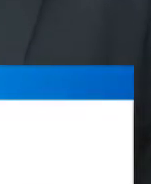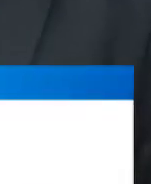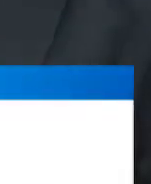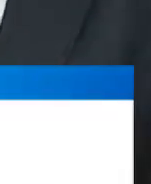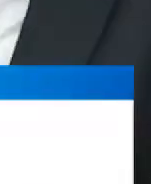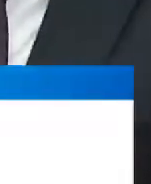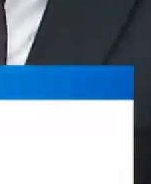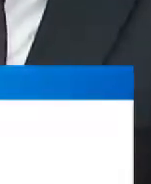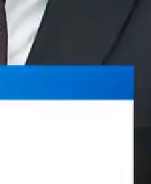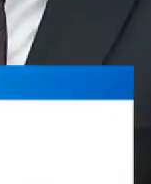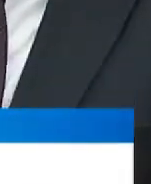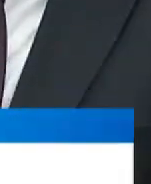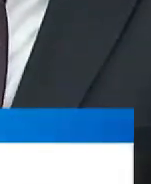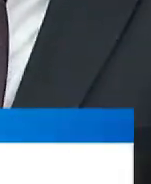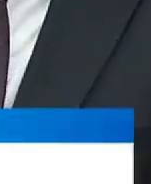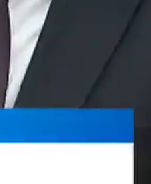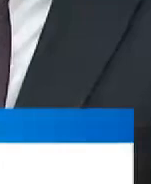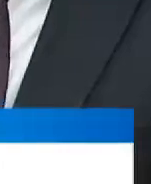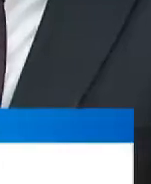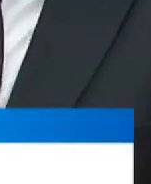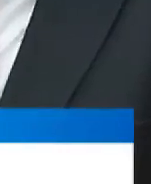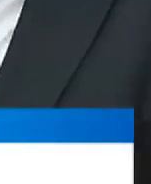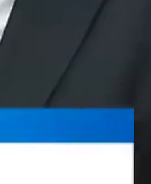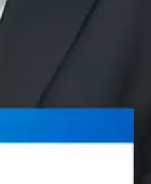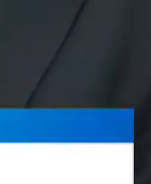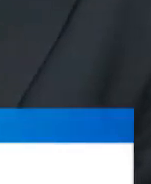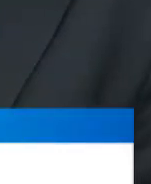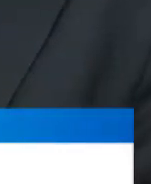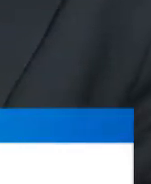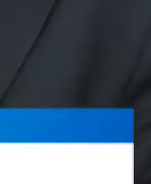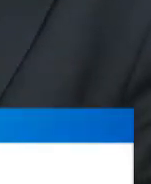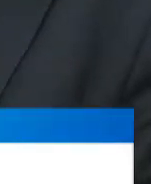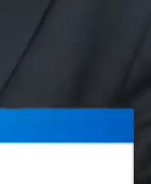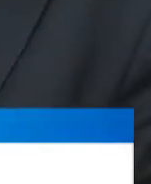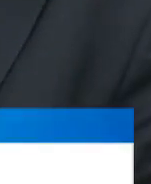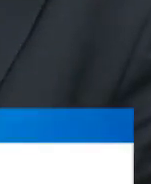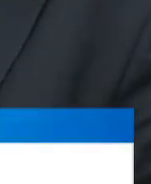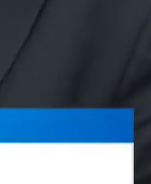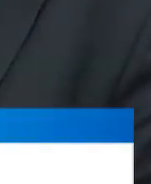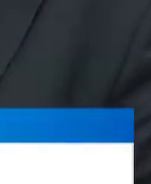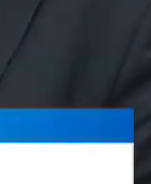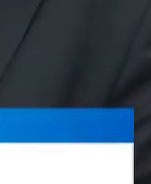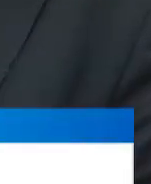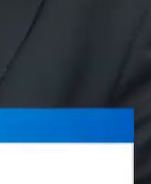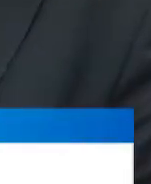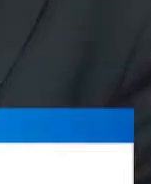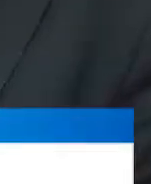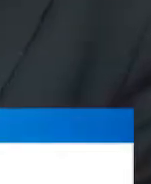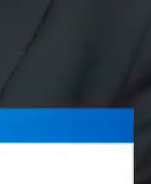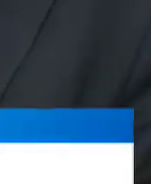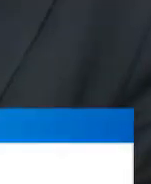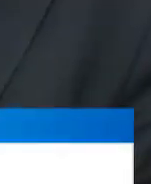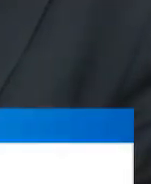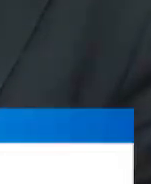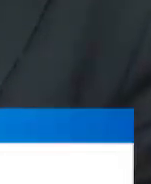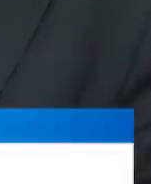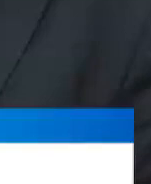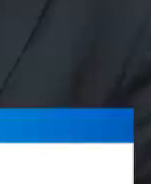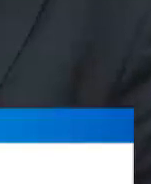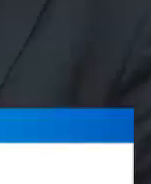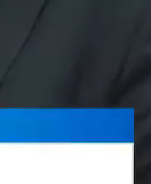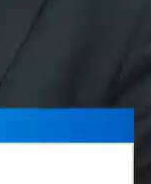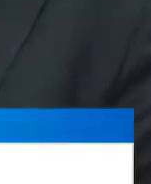이게 남부지검에 있었다고 걱정되잖아요. 검사 룸살롱 관계자 아닙니까? 저희가 듣고 있는 건 있지만 뭐 이